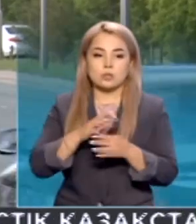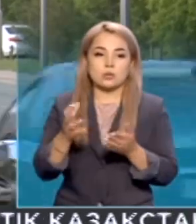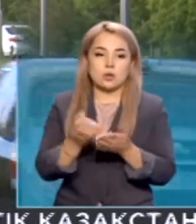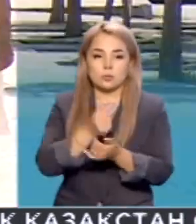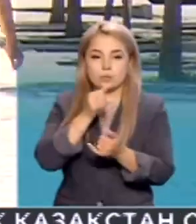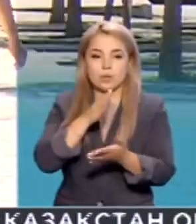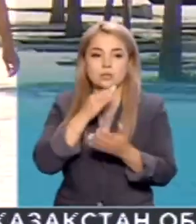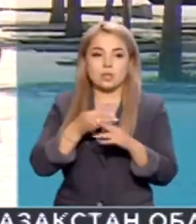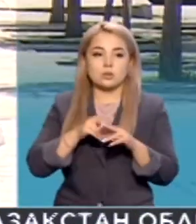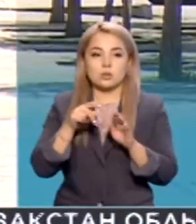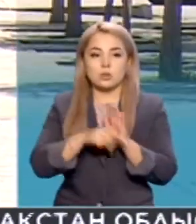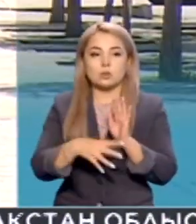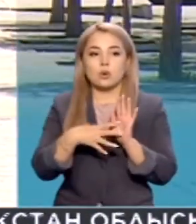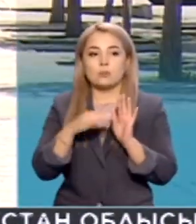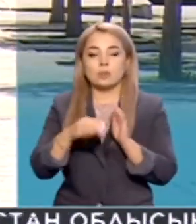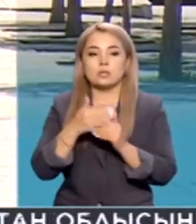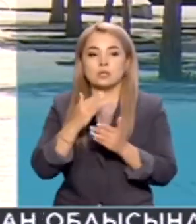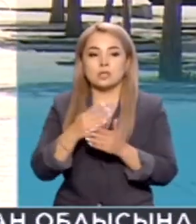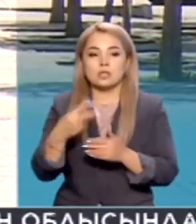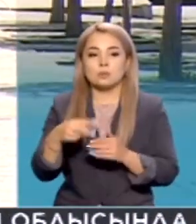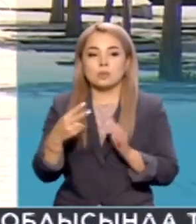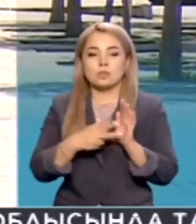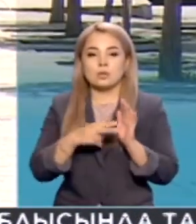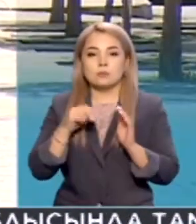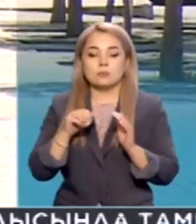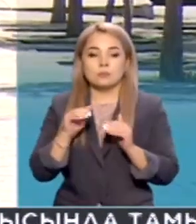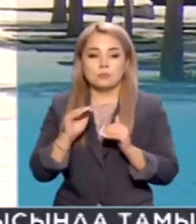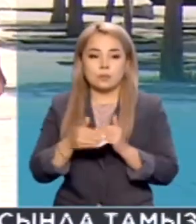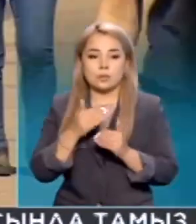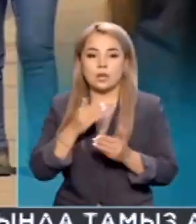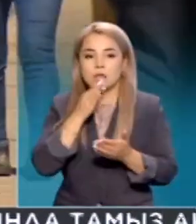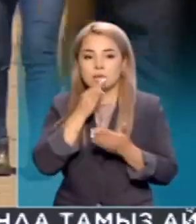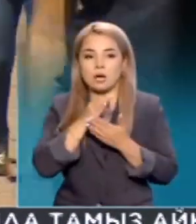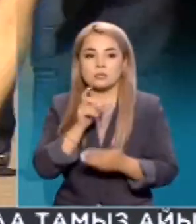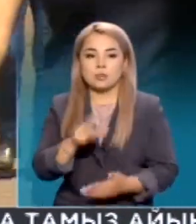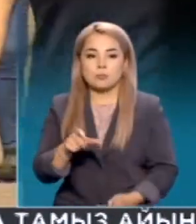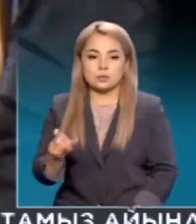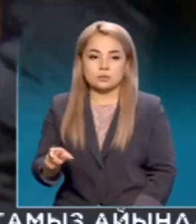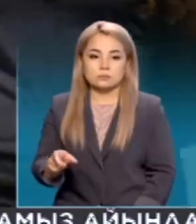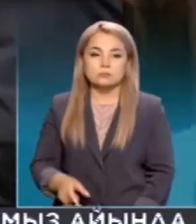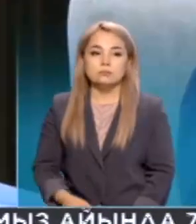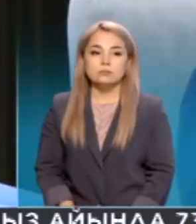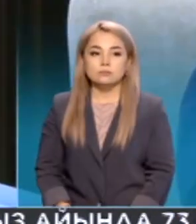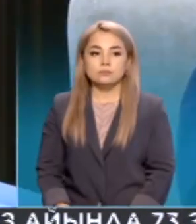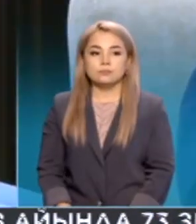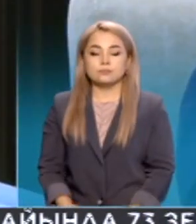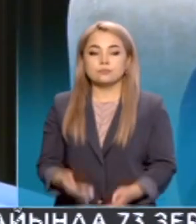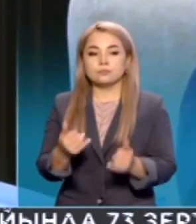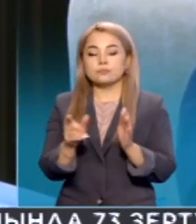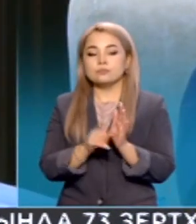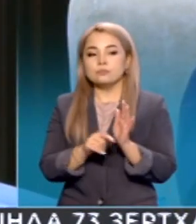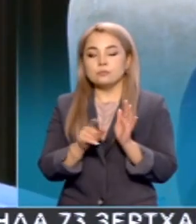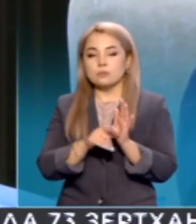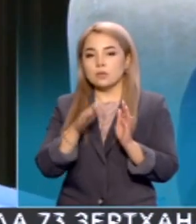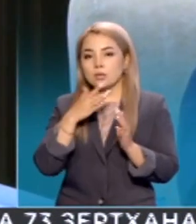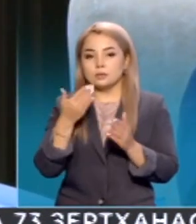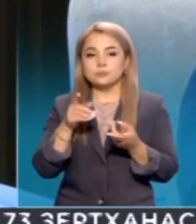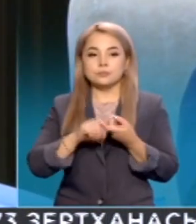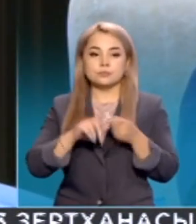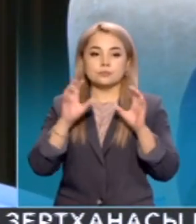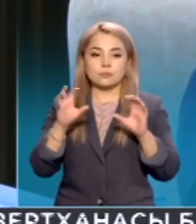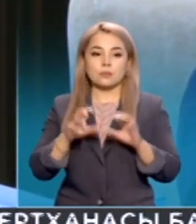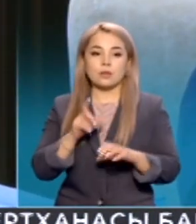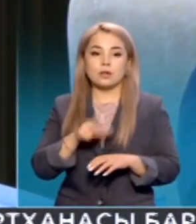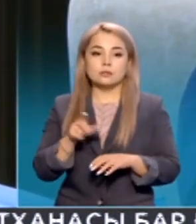жүр. Оның ішінде 9,000-нан астамы 28-ге дейінгі азамат. Бүгінгі зейнетақы заңына сәйкес, азаматтар